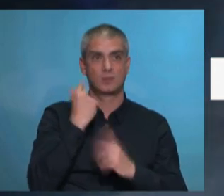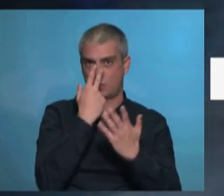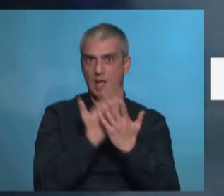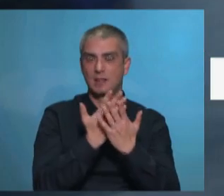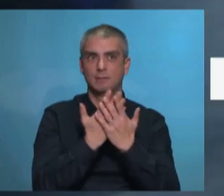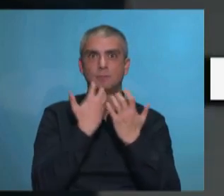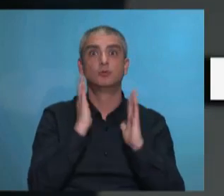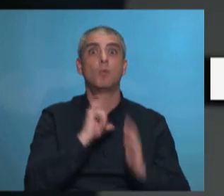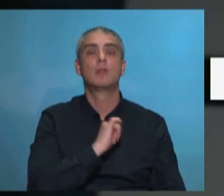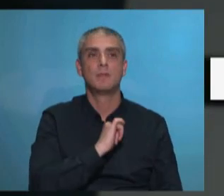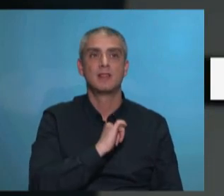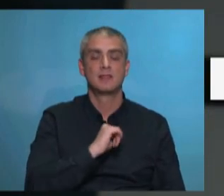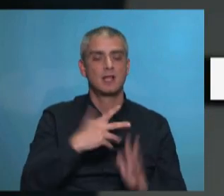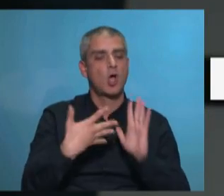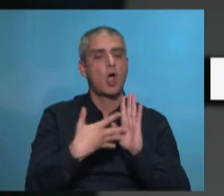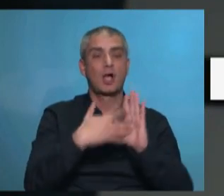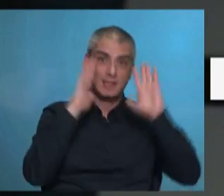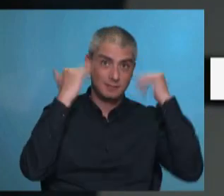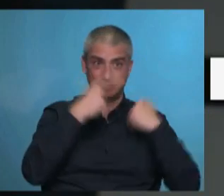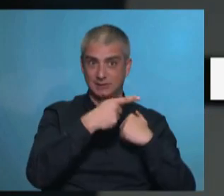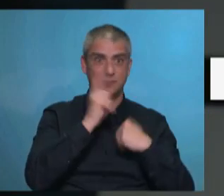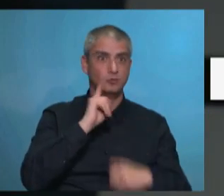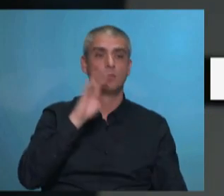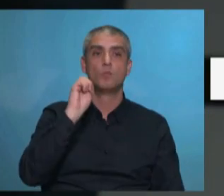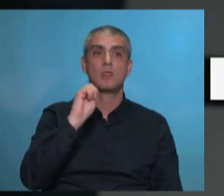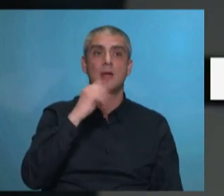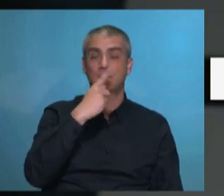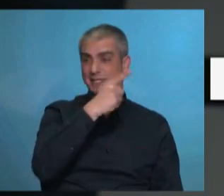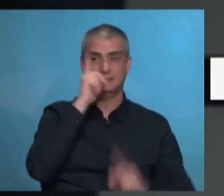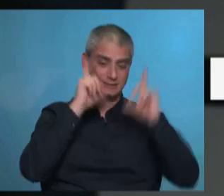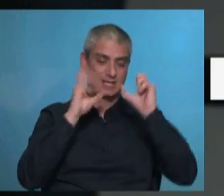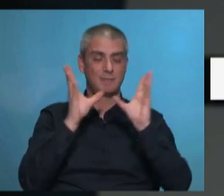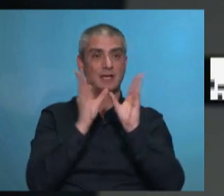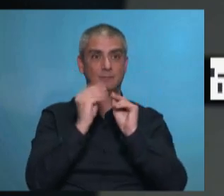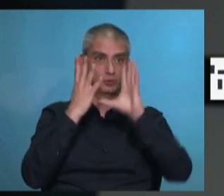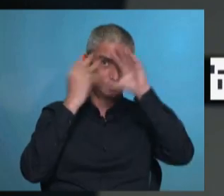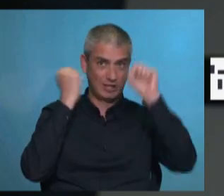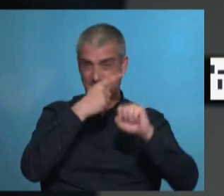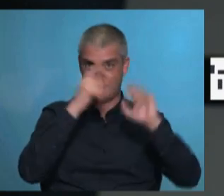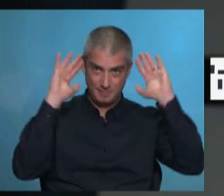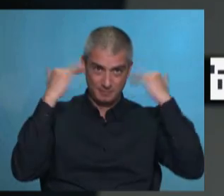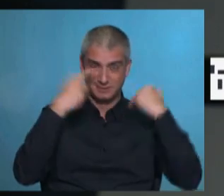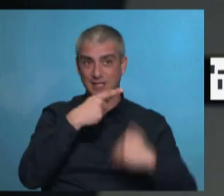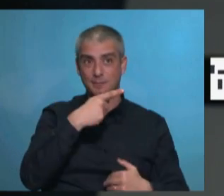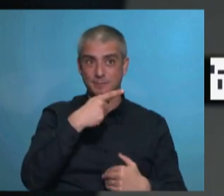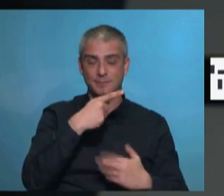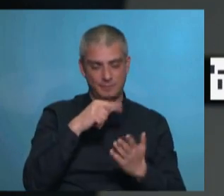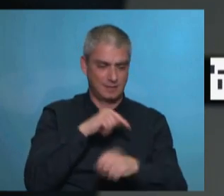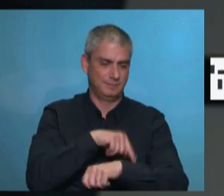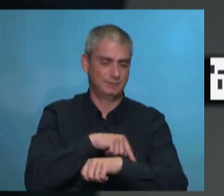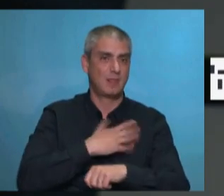מאוד מעניינת של חוקרת מצרית בשם מונה פרינס, שהיא הצטלמה עם שגרירנו בקהיר דוד גוברין בזמן